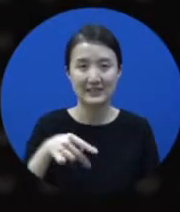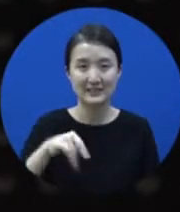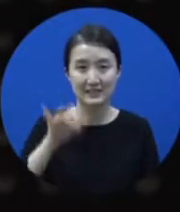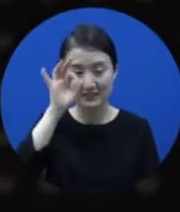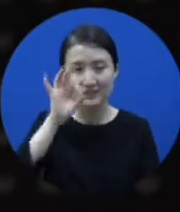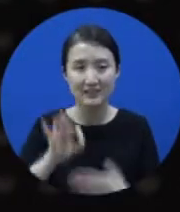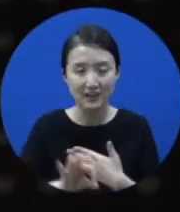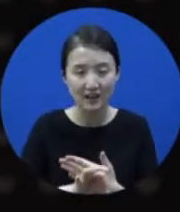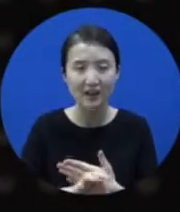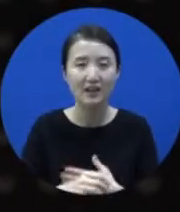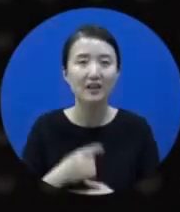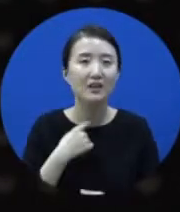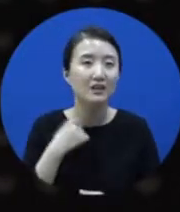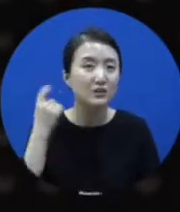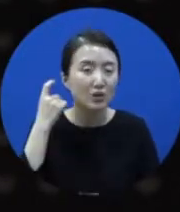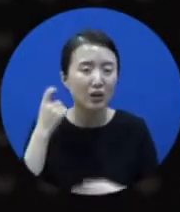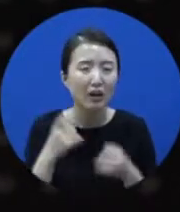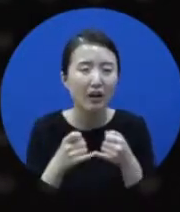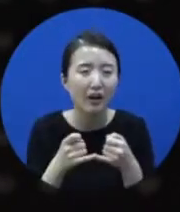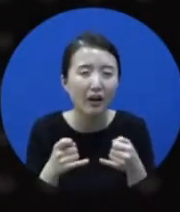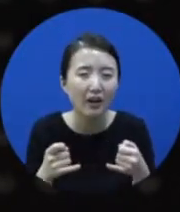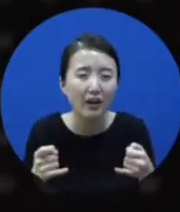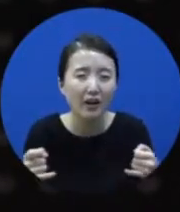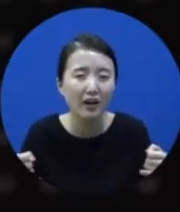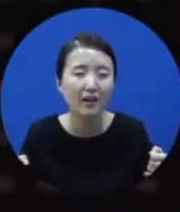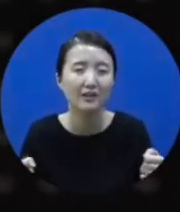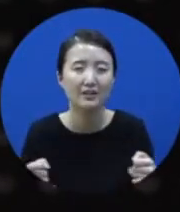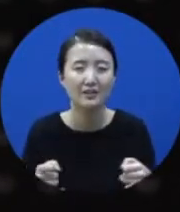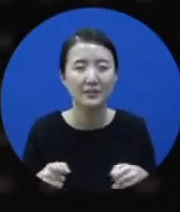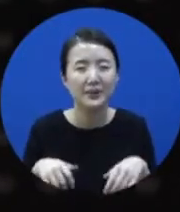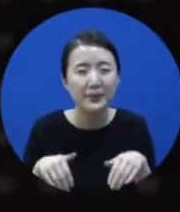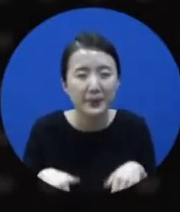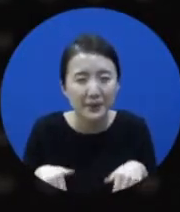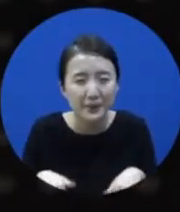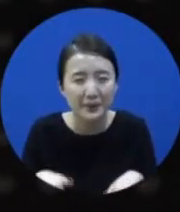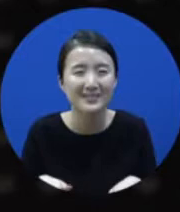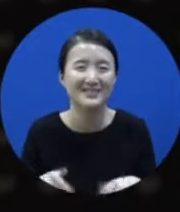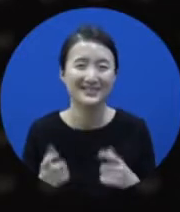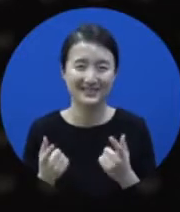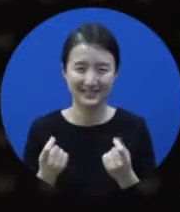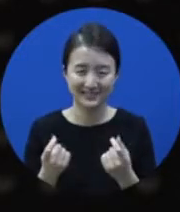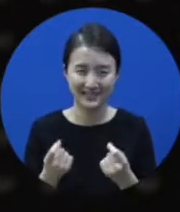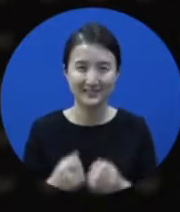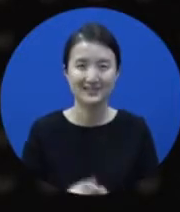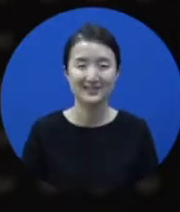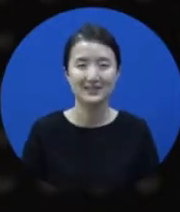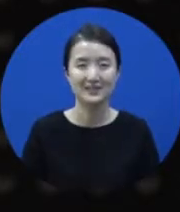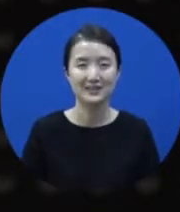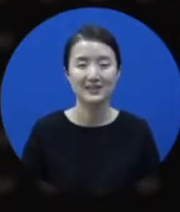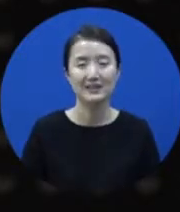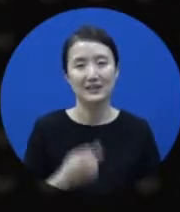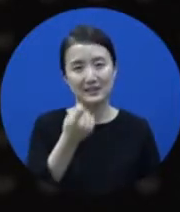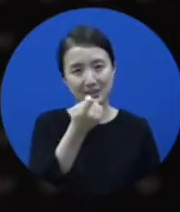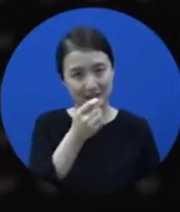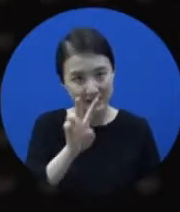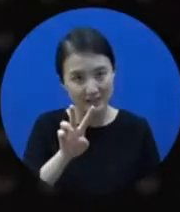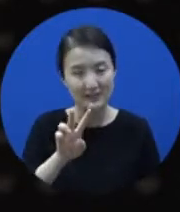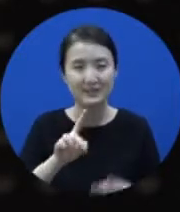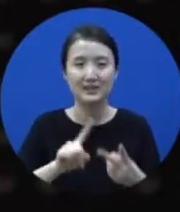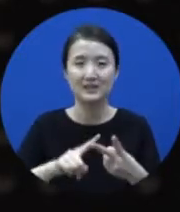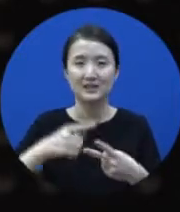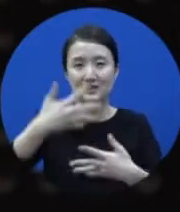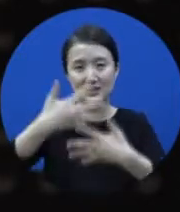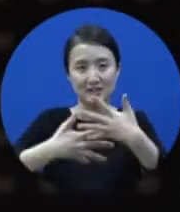떨리는 목소리에 몸도 떨면서 합니다. 자, 드라마나 영화에 나오는 그 캐릭터들은 정형화되어 있어요.